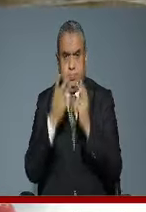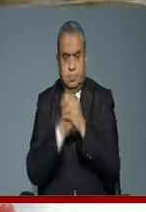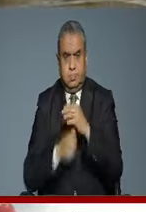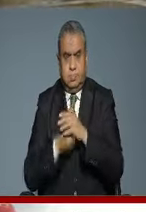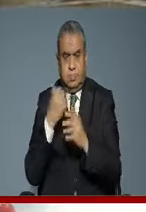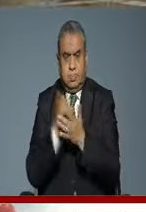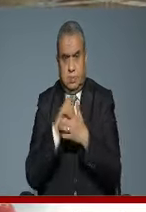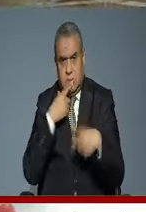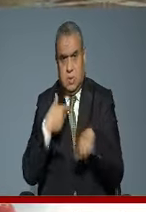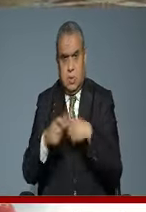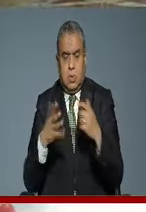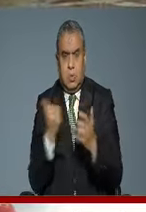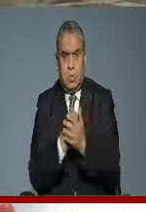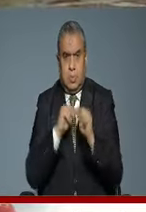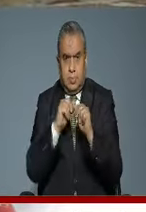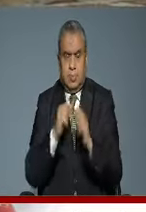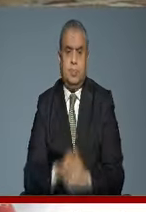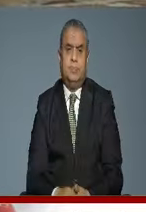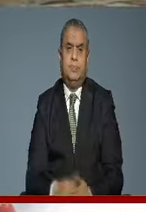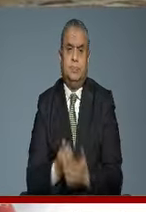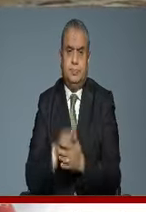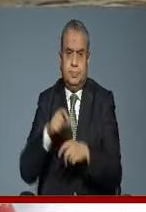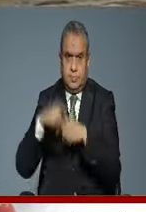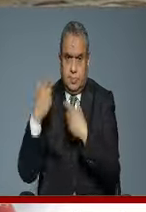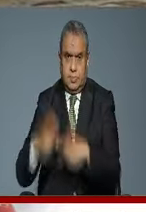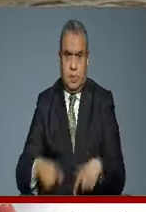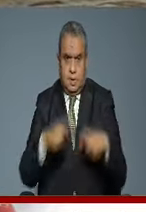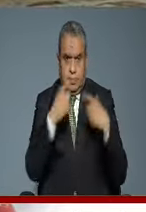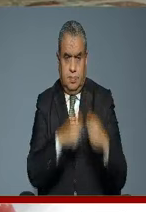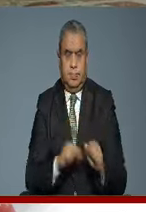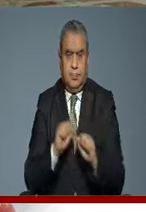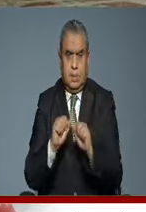استراتيجية في بلدينا،